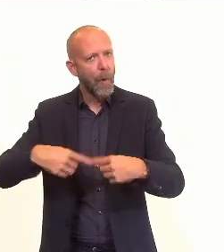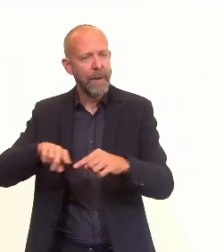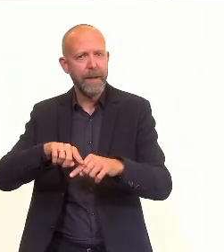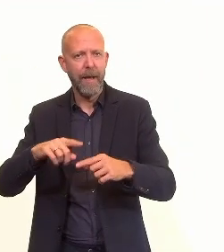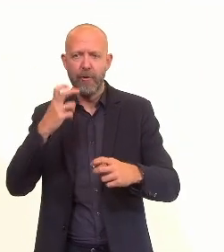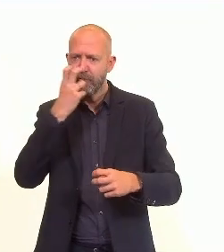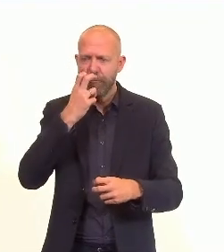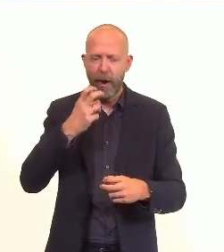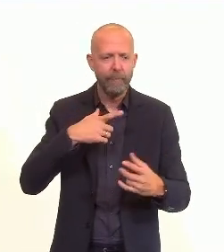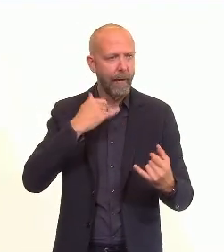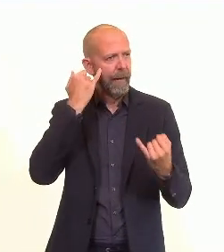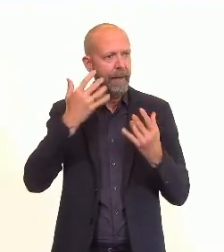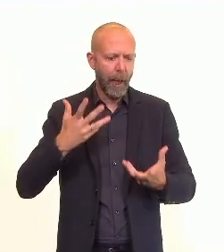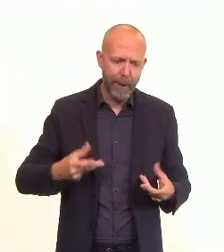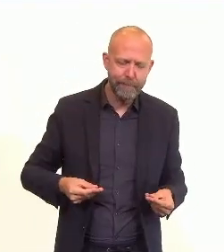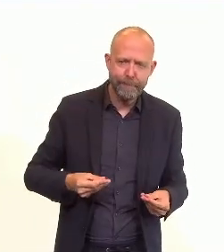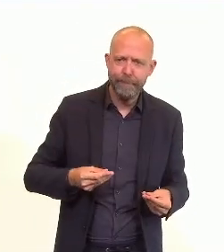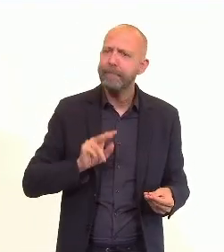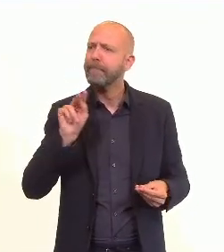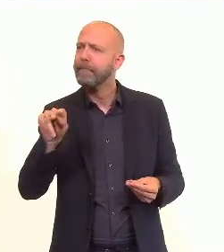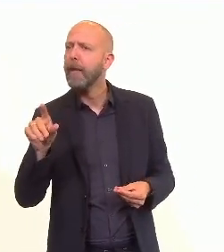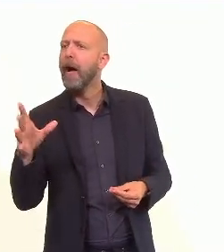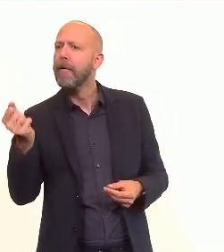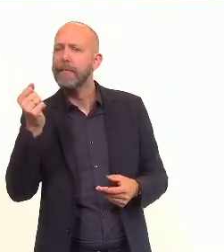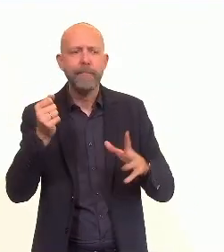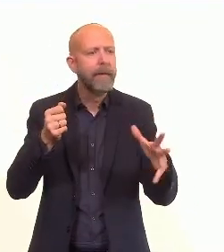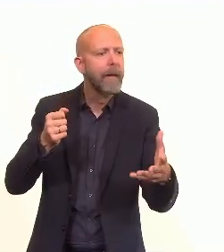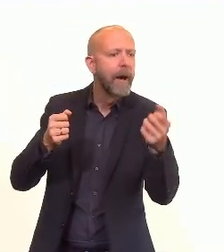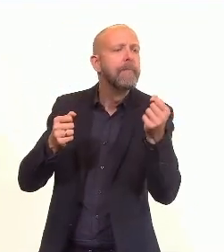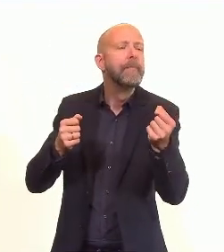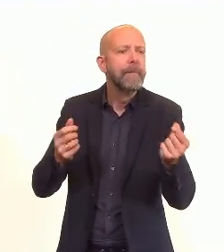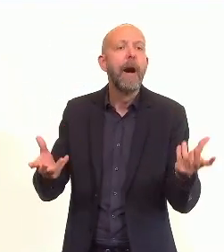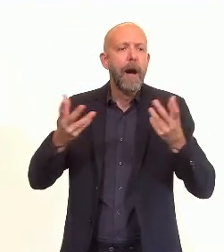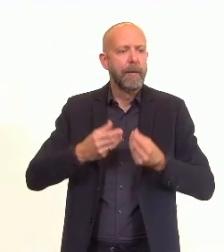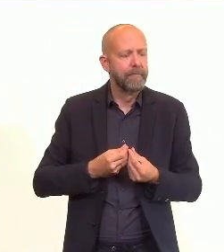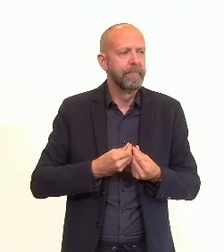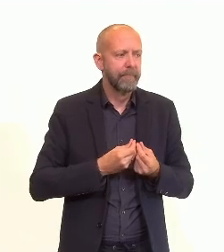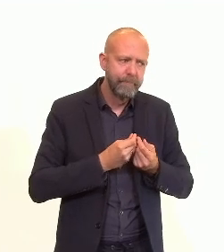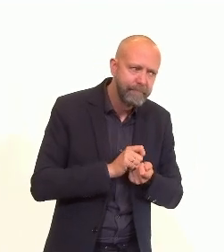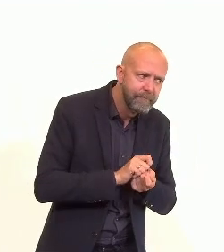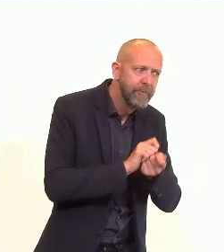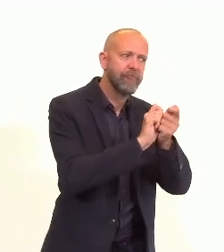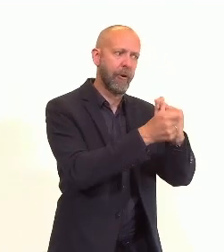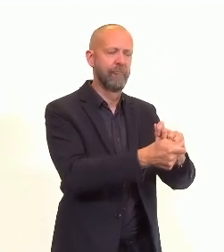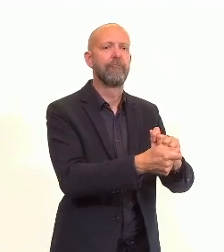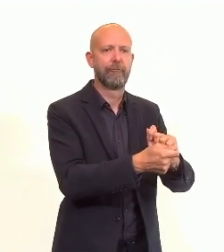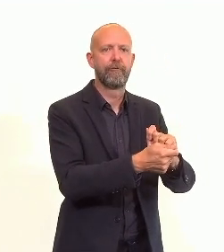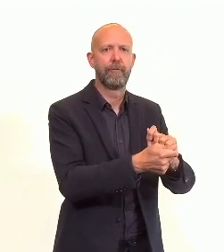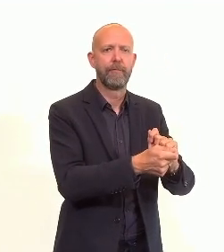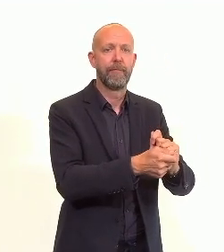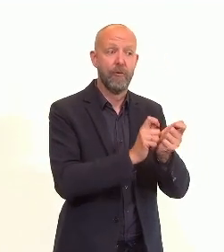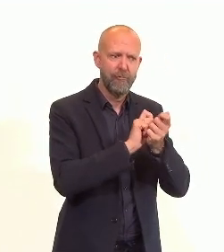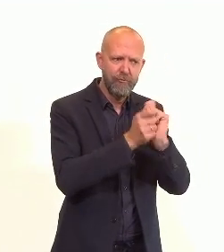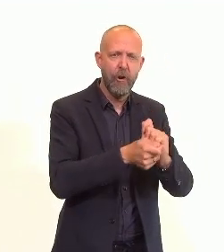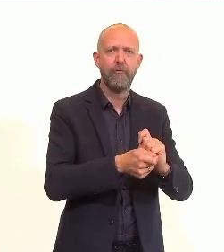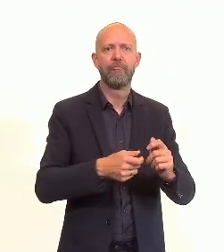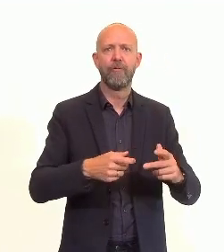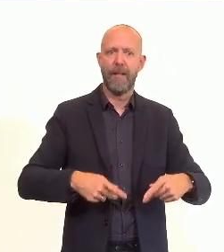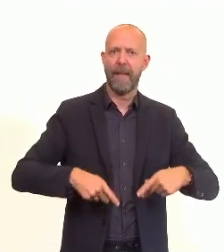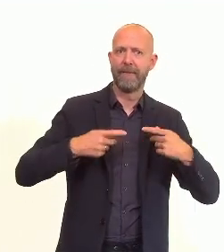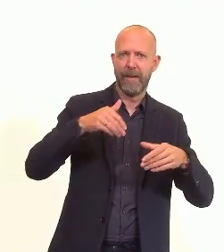ailleurs, de revenir avec ces idées, et on va pouvoir vraiment changer la vie des structures. Donc